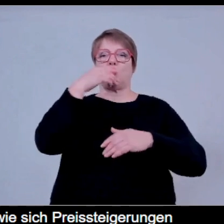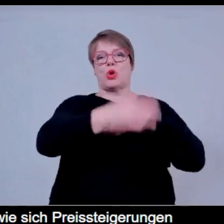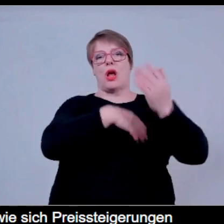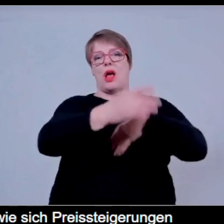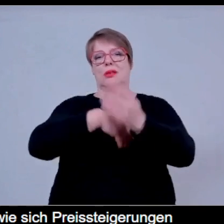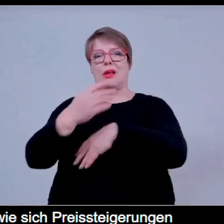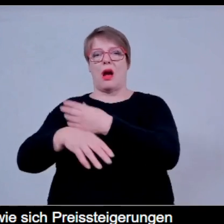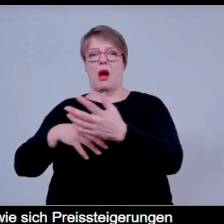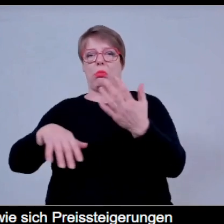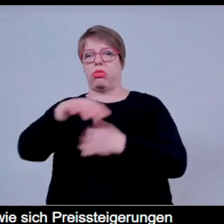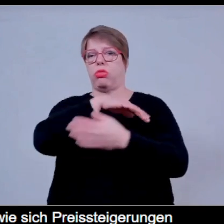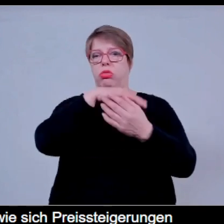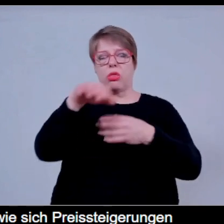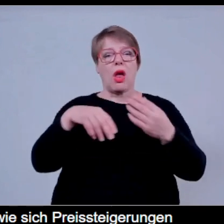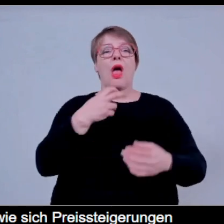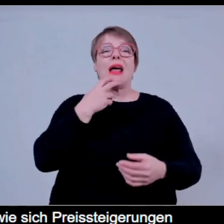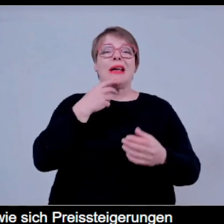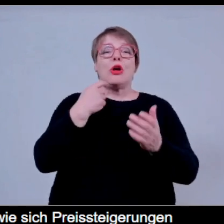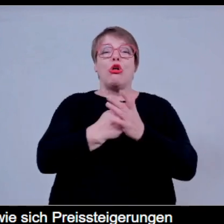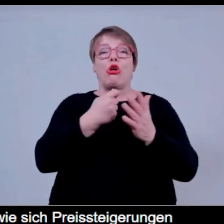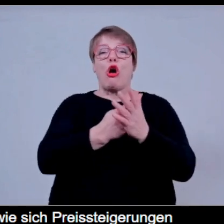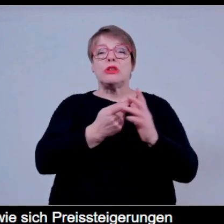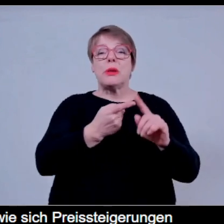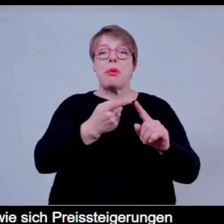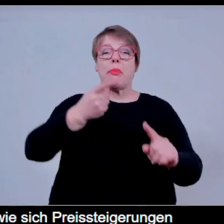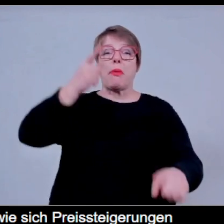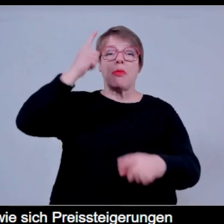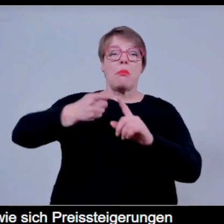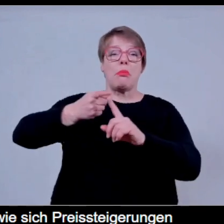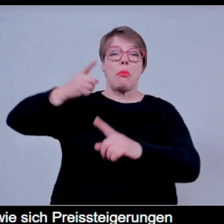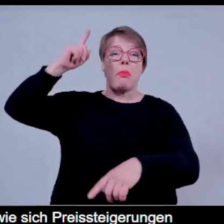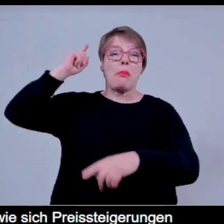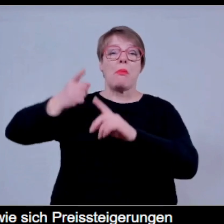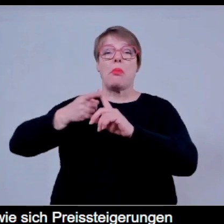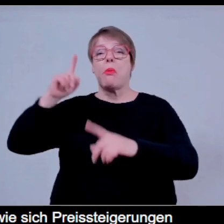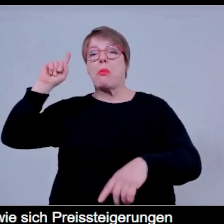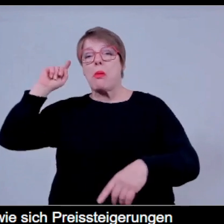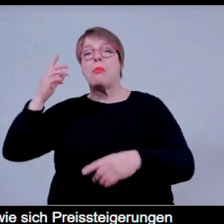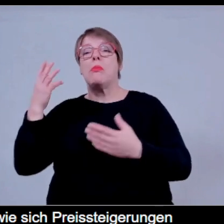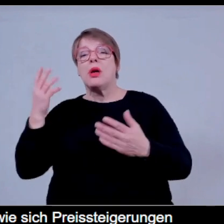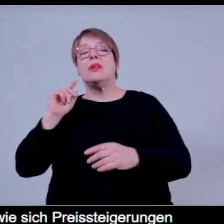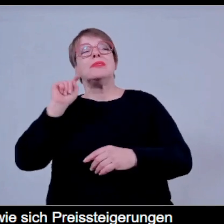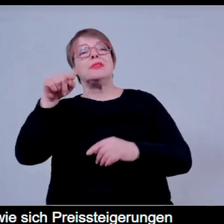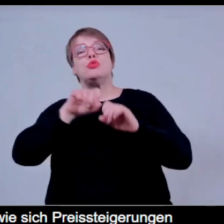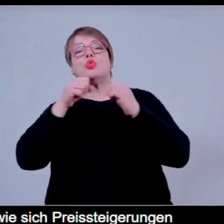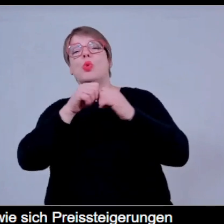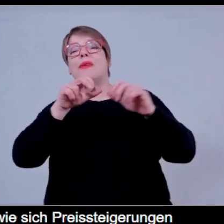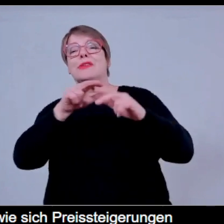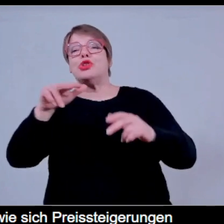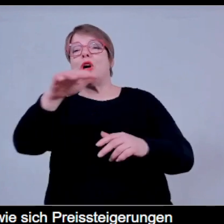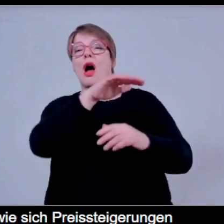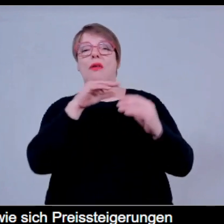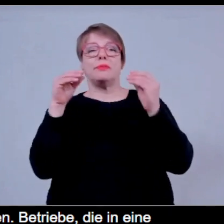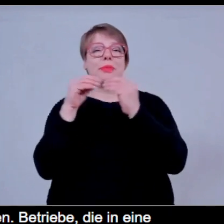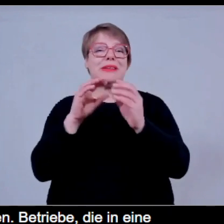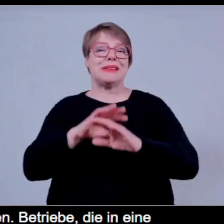Ministerpräsidenten bei der Runde der Ministerpräsidenten zu versuchen, dass wir hier andere Kriterien kriegen, als es der Bund sich